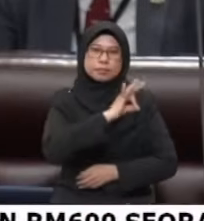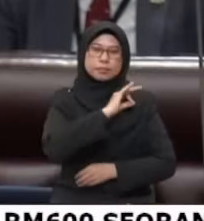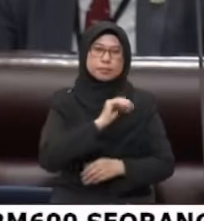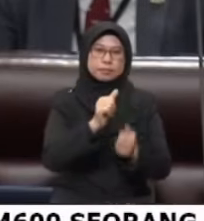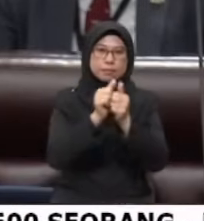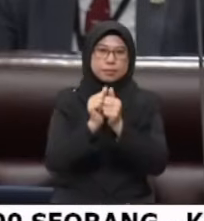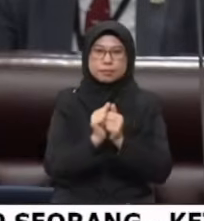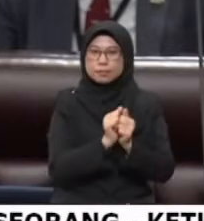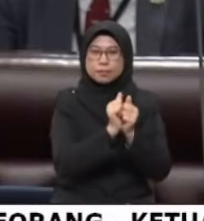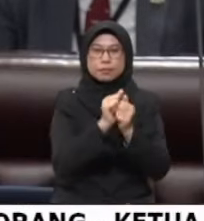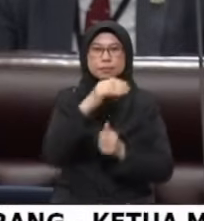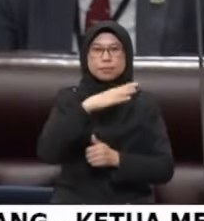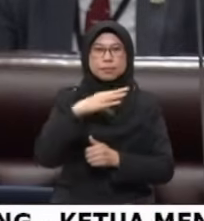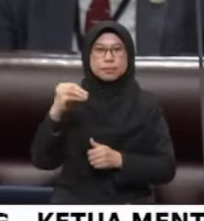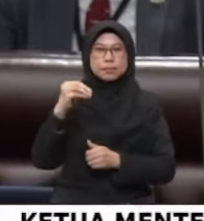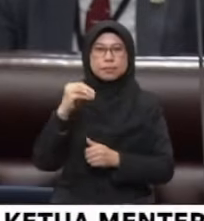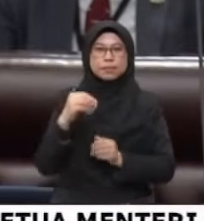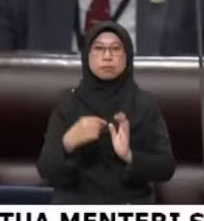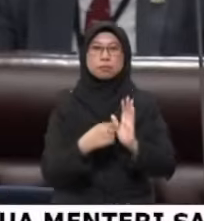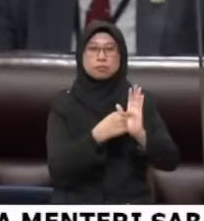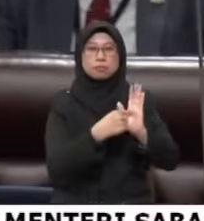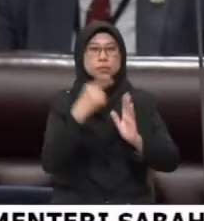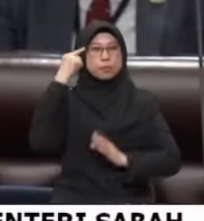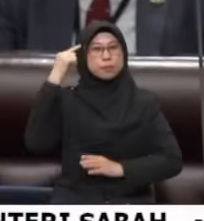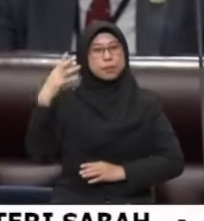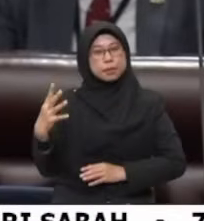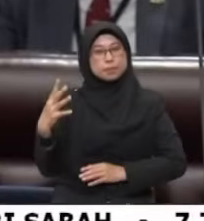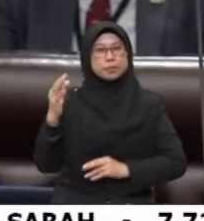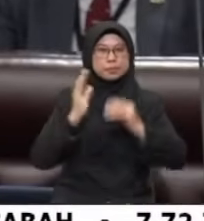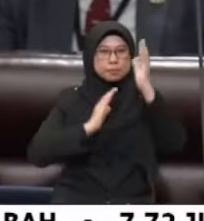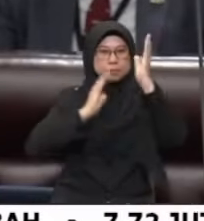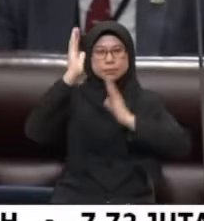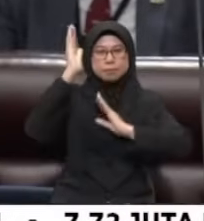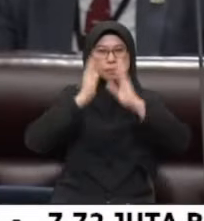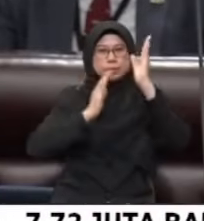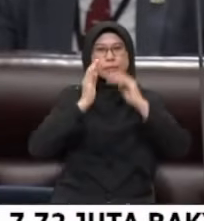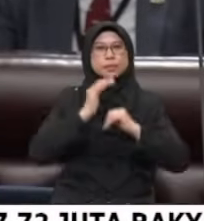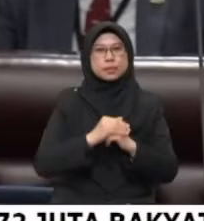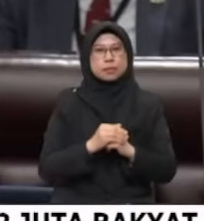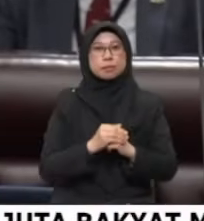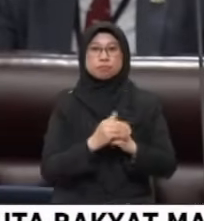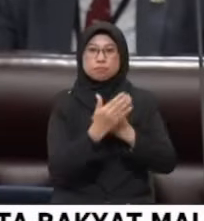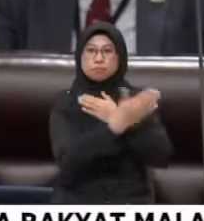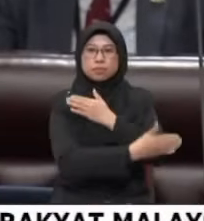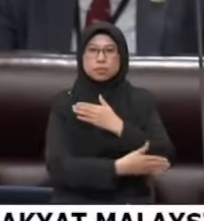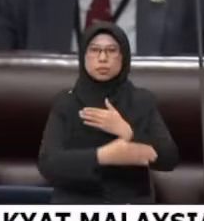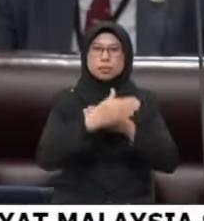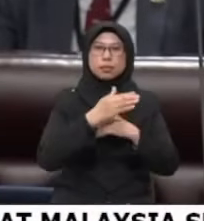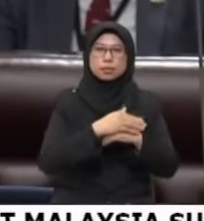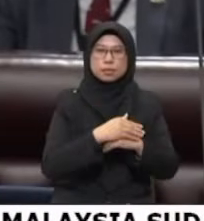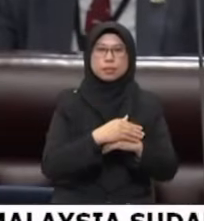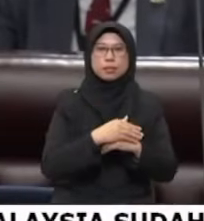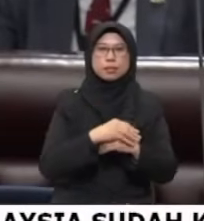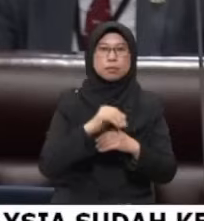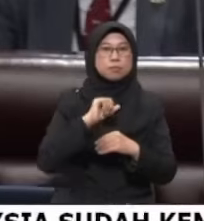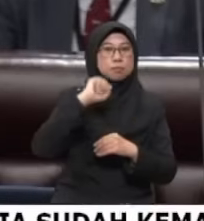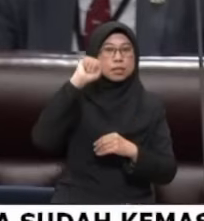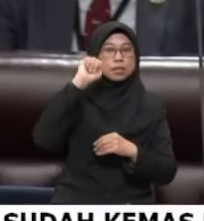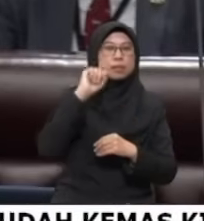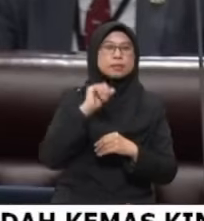bersama serta mengenengahkan pandangan dan pendirian Malaysia sebagai sebuah negara berdaulat dan